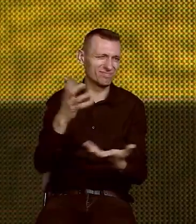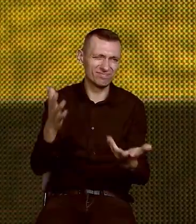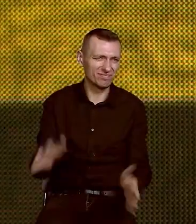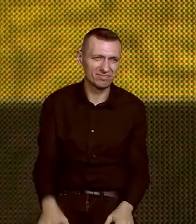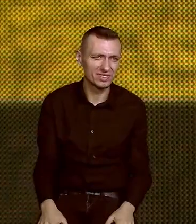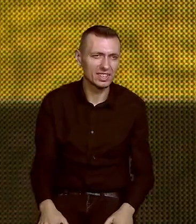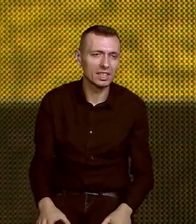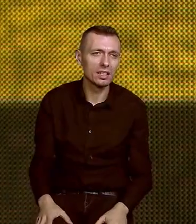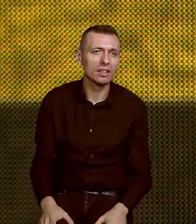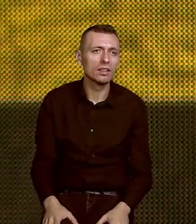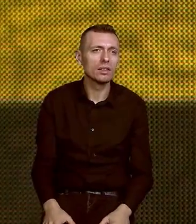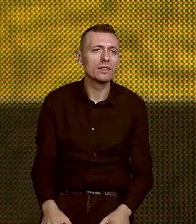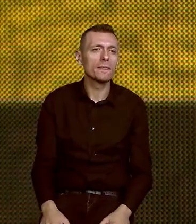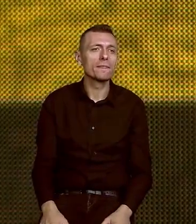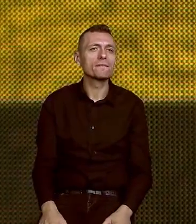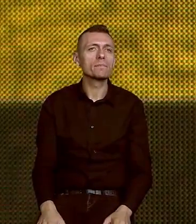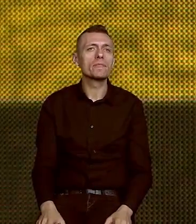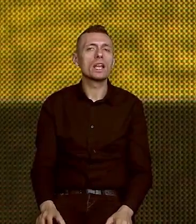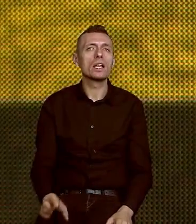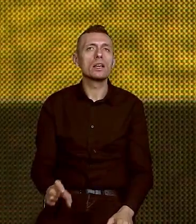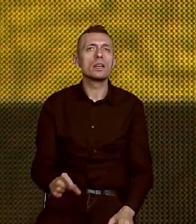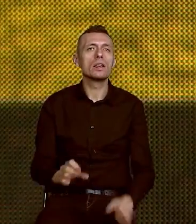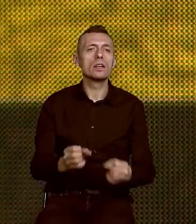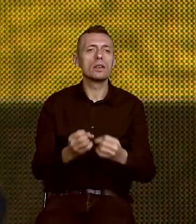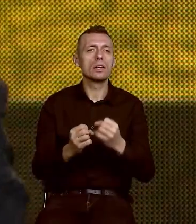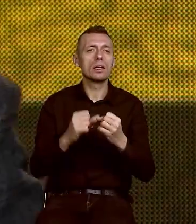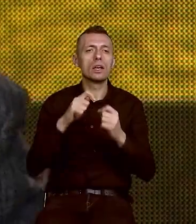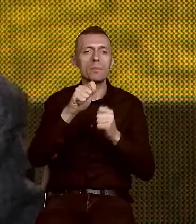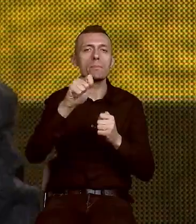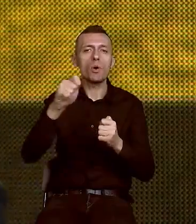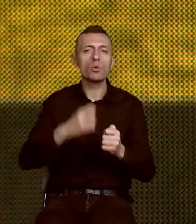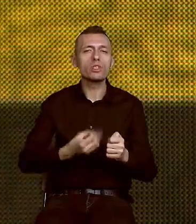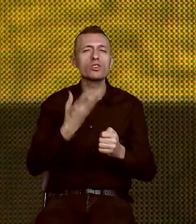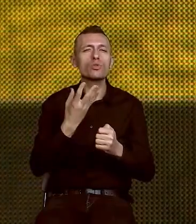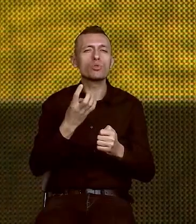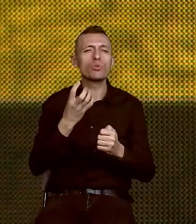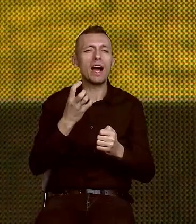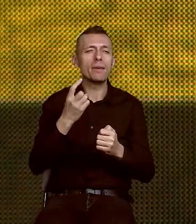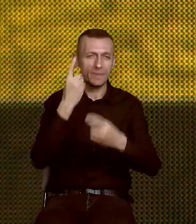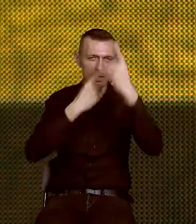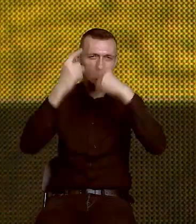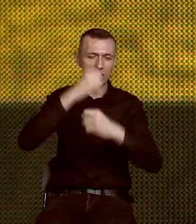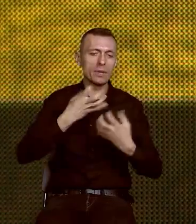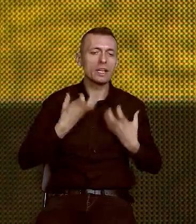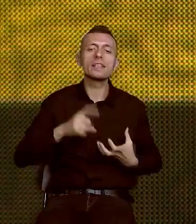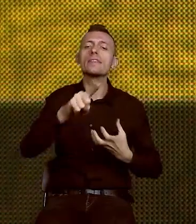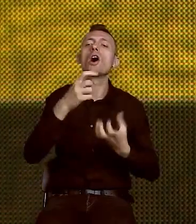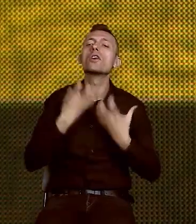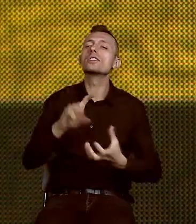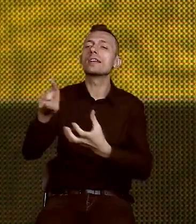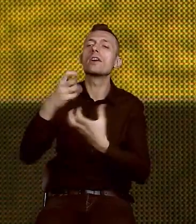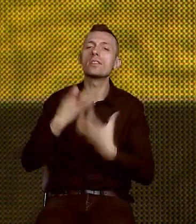naszych pokus. I po trzecie, jeśli nasze niewłaściwe pragnienia są mile przez nas widziane, a